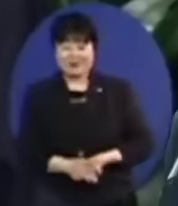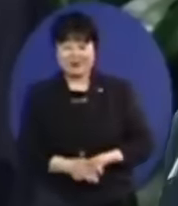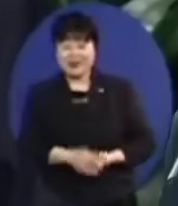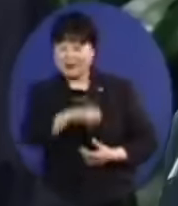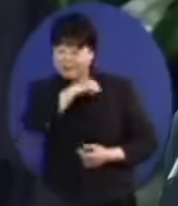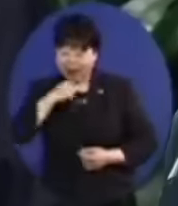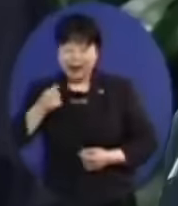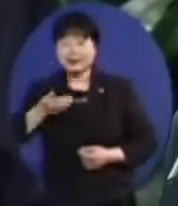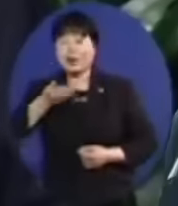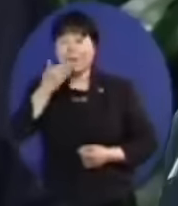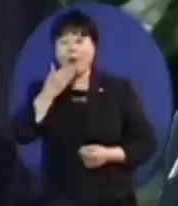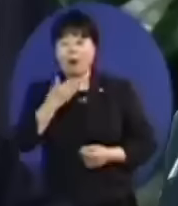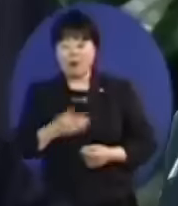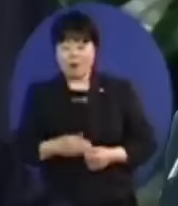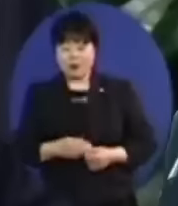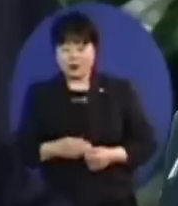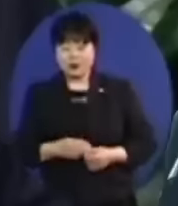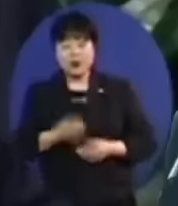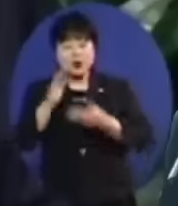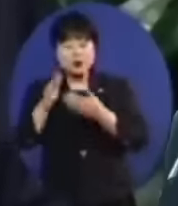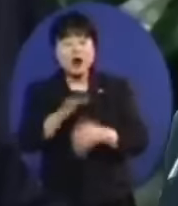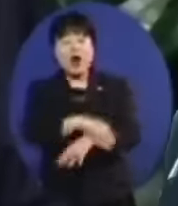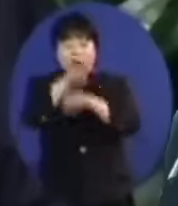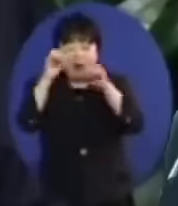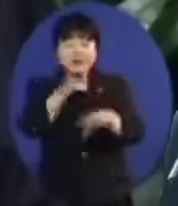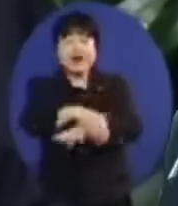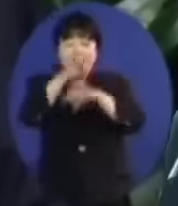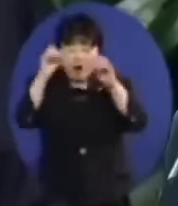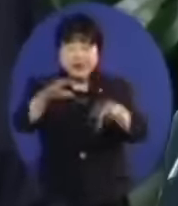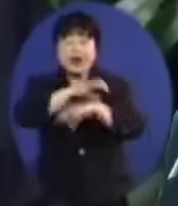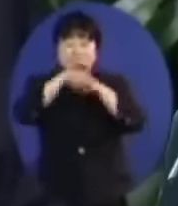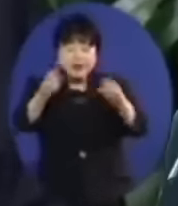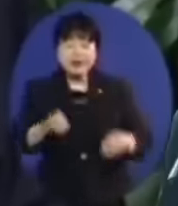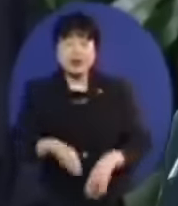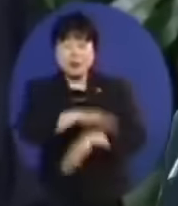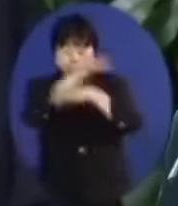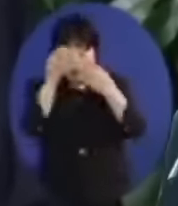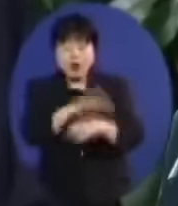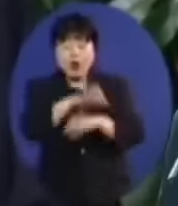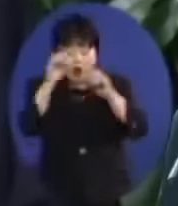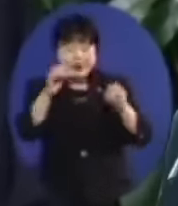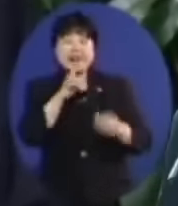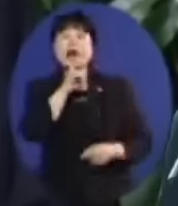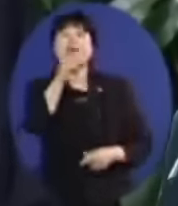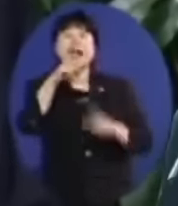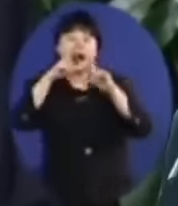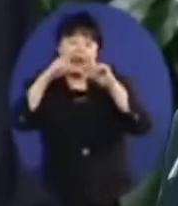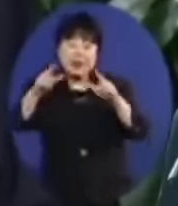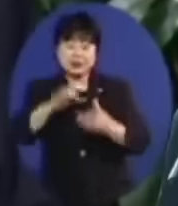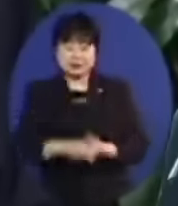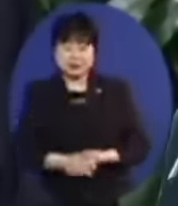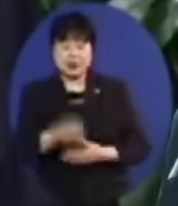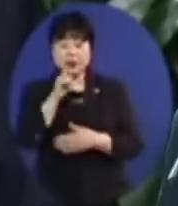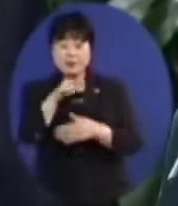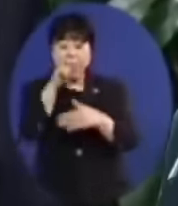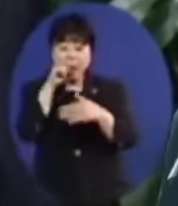호의호식에도 나중에 뭐라 했으면 헛되고 헛되고 또 헛되고 헛되니 모든 것이 헛되더라. 우리